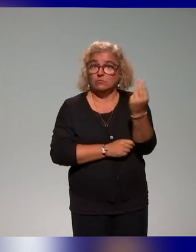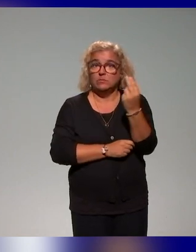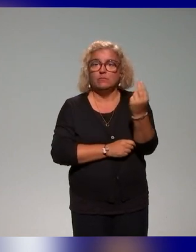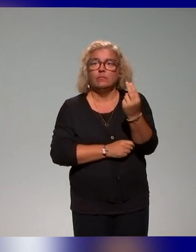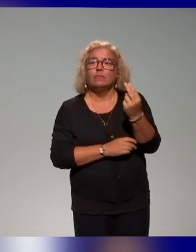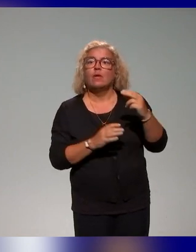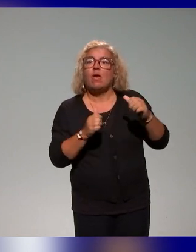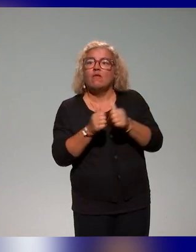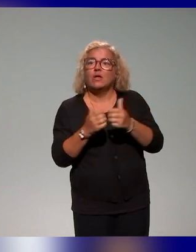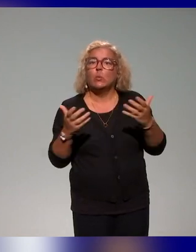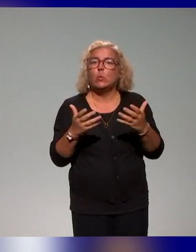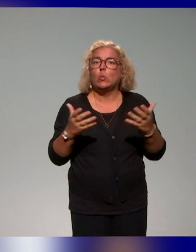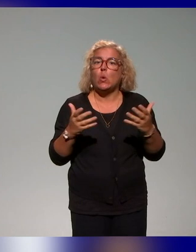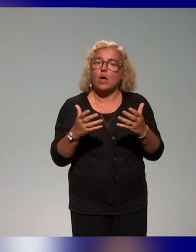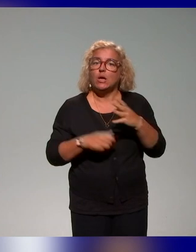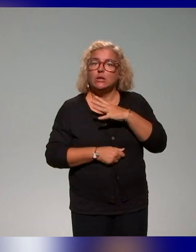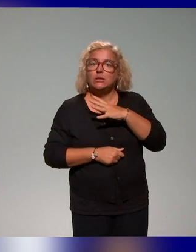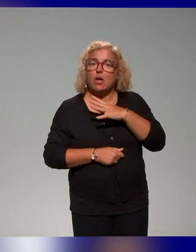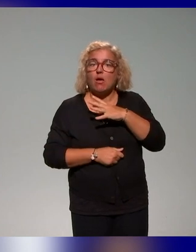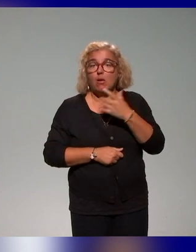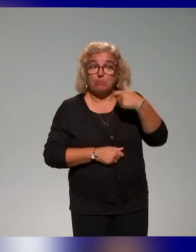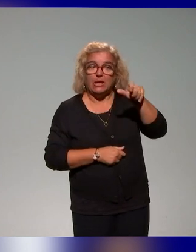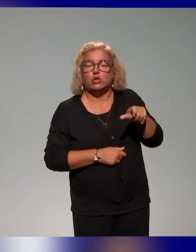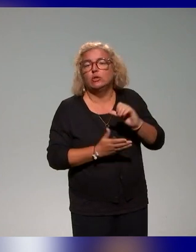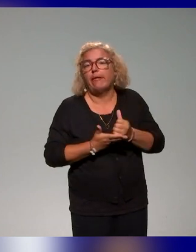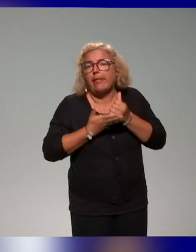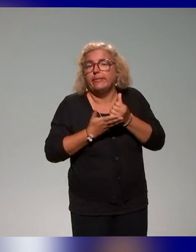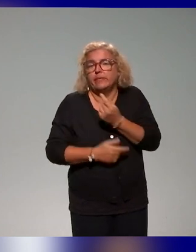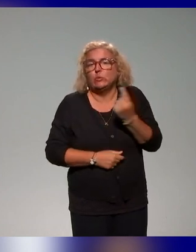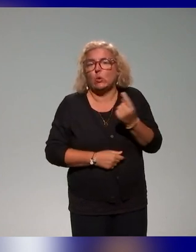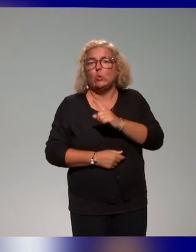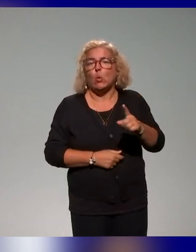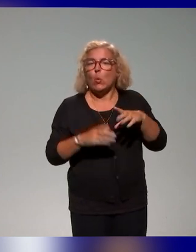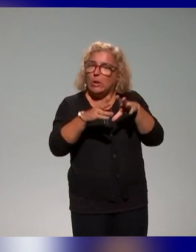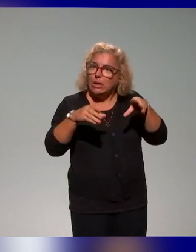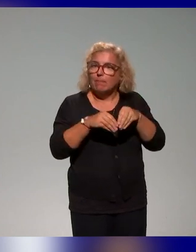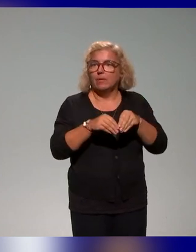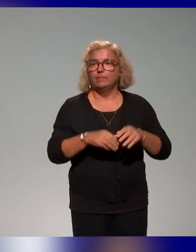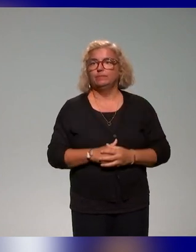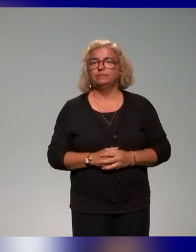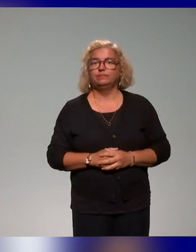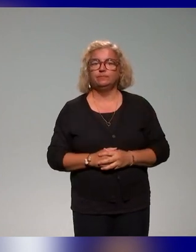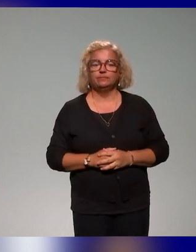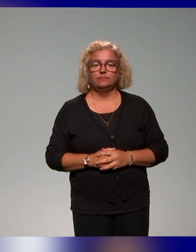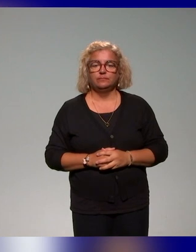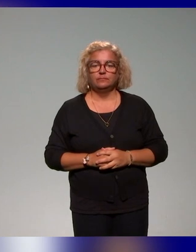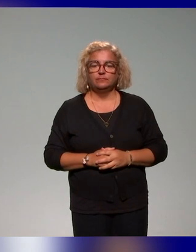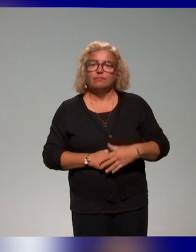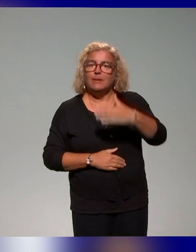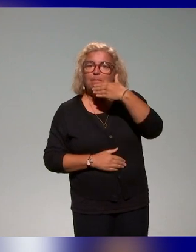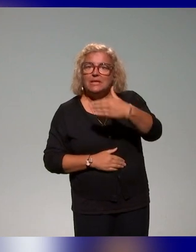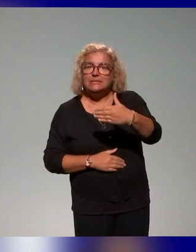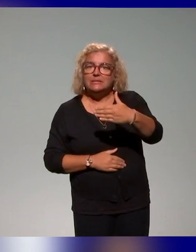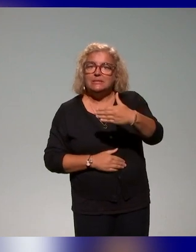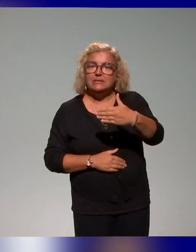évidemment des gens qui m'aident, hein. Ça se fait pas tout seul. Voilà pour moi. Merci beaucoup